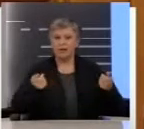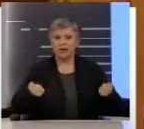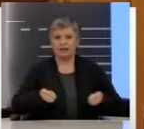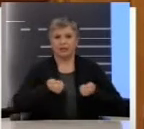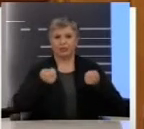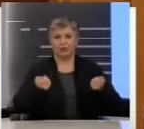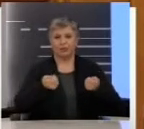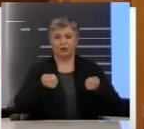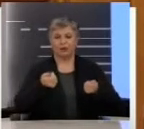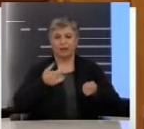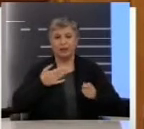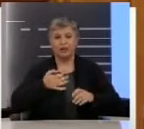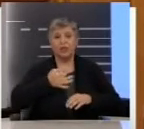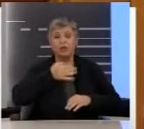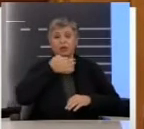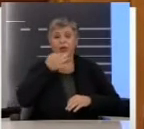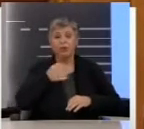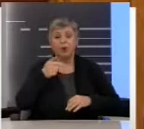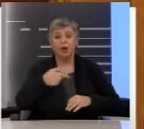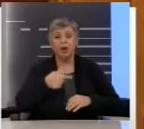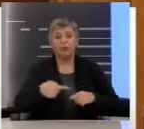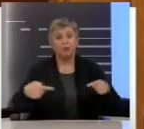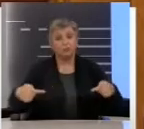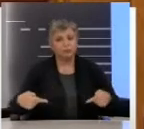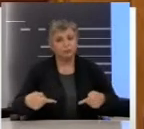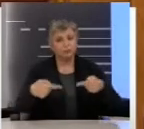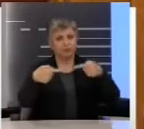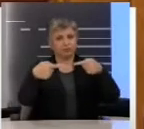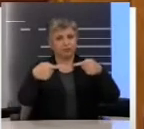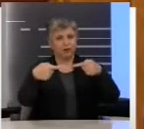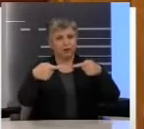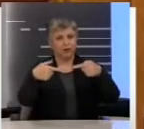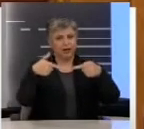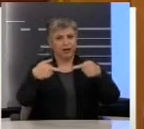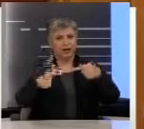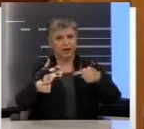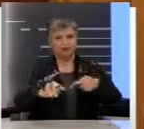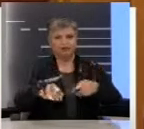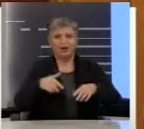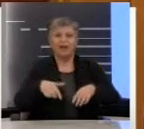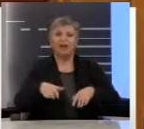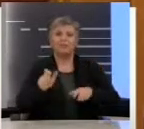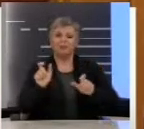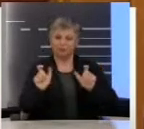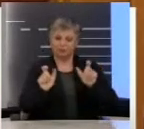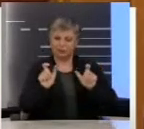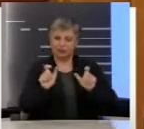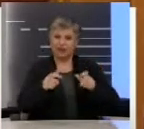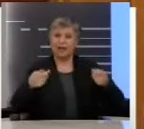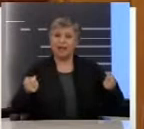κρίσιμο για την πολιτική αντιπαράθεση και για το δημόσιο διάλογο στη χώρα μας, μη χρησιμοποιείτε αυτά τα